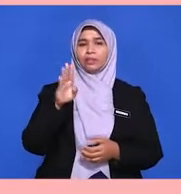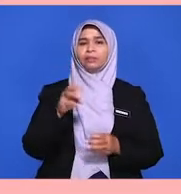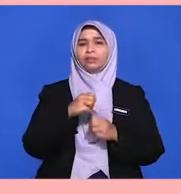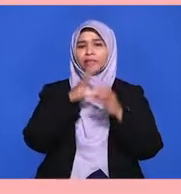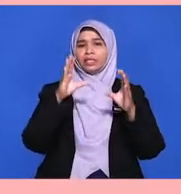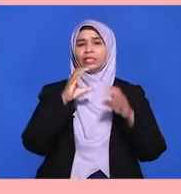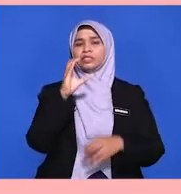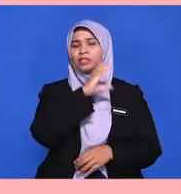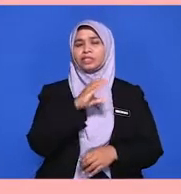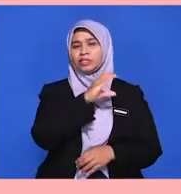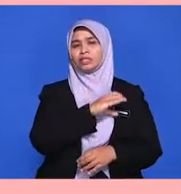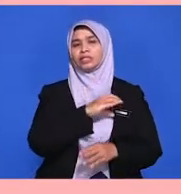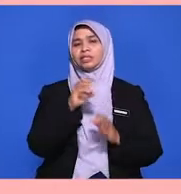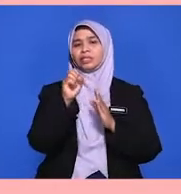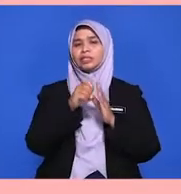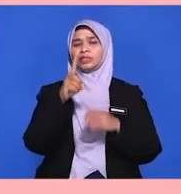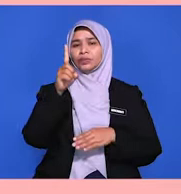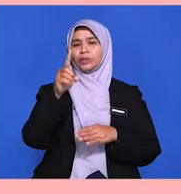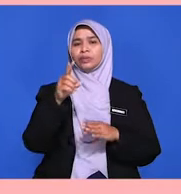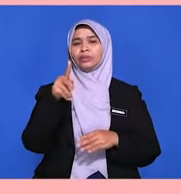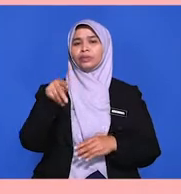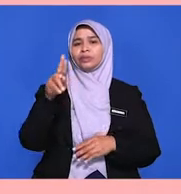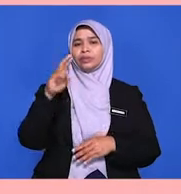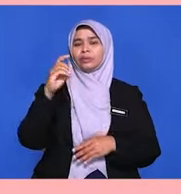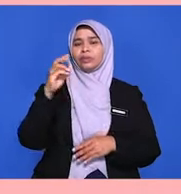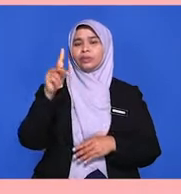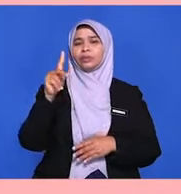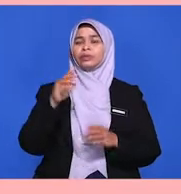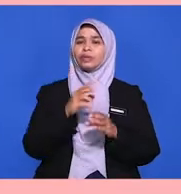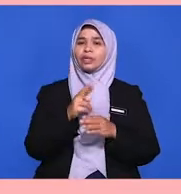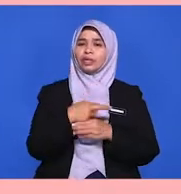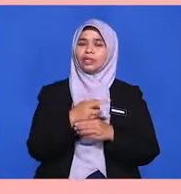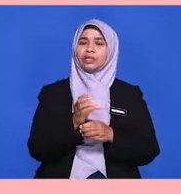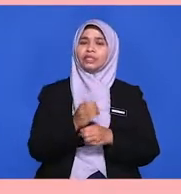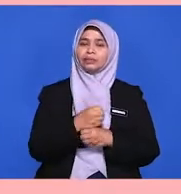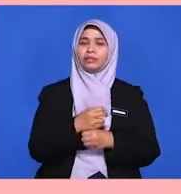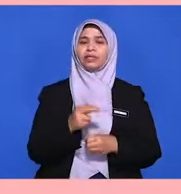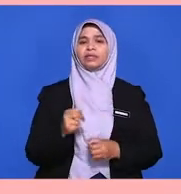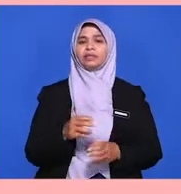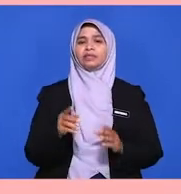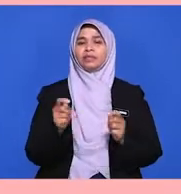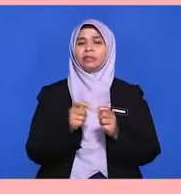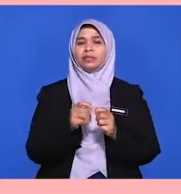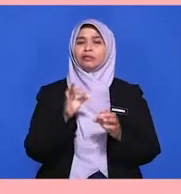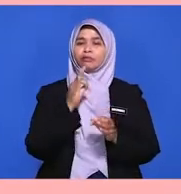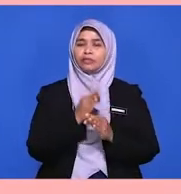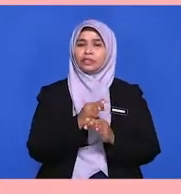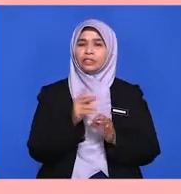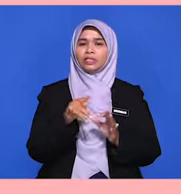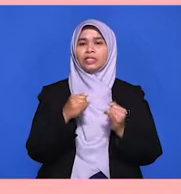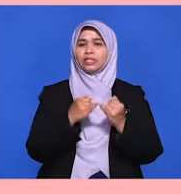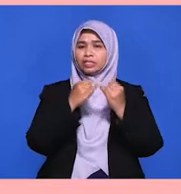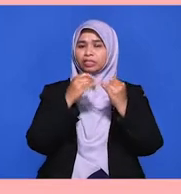menyatakan ciri-ciri sesuatu produk reka ciptaan seperti fungsi, keistimewaan